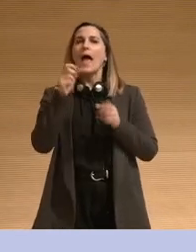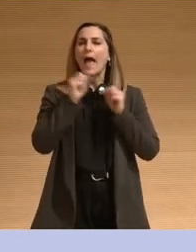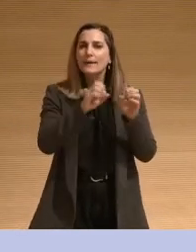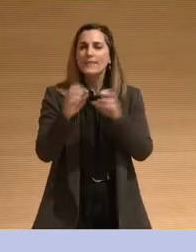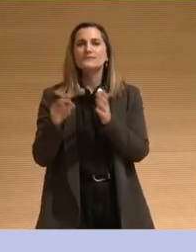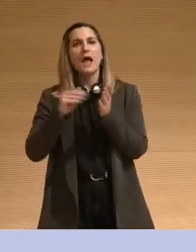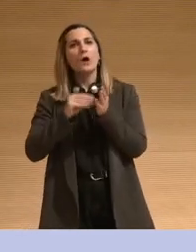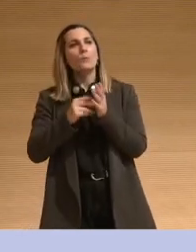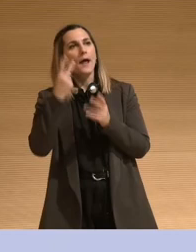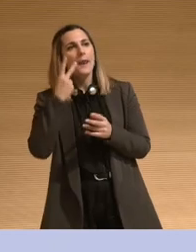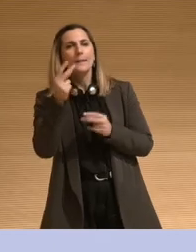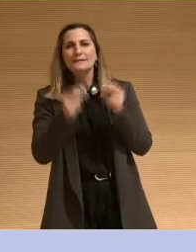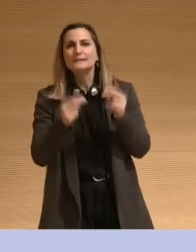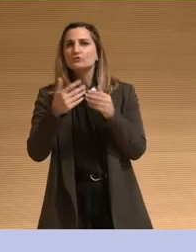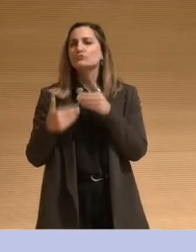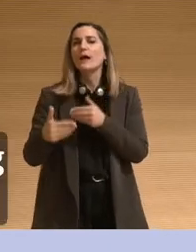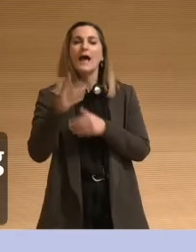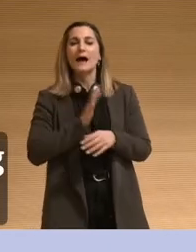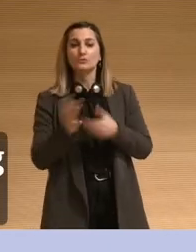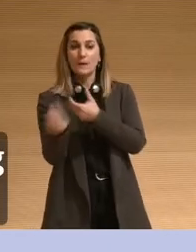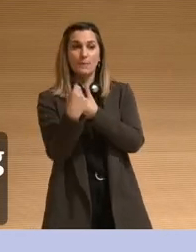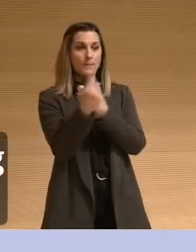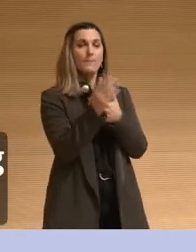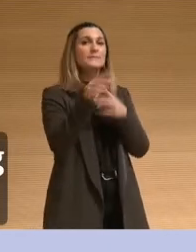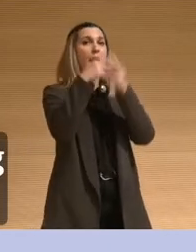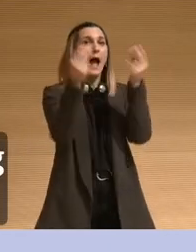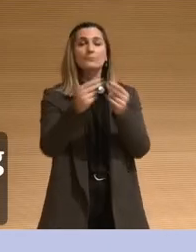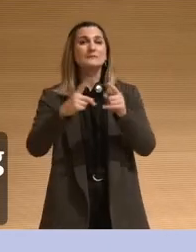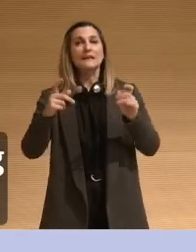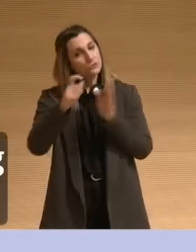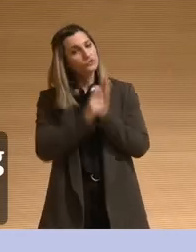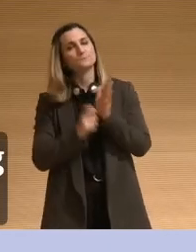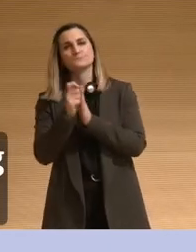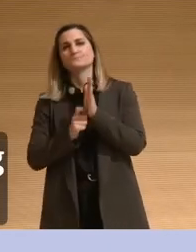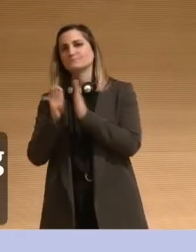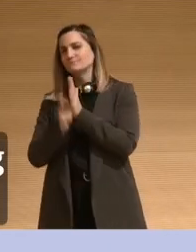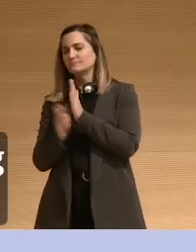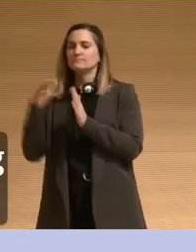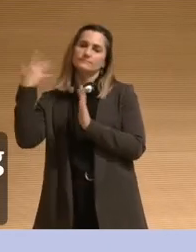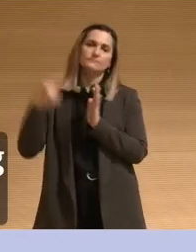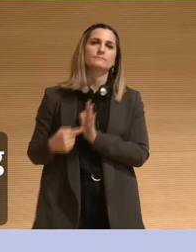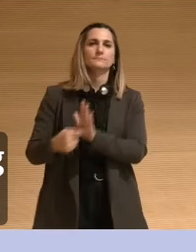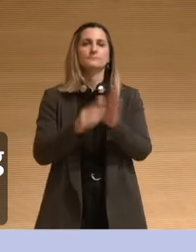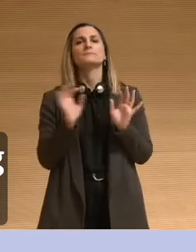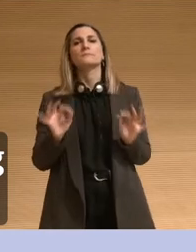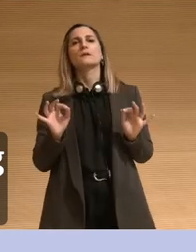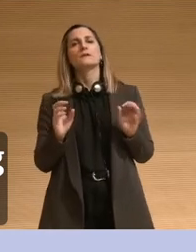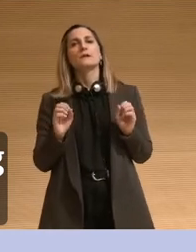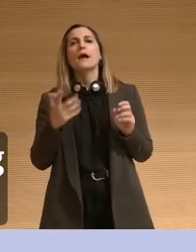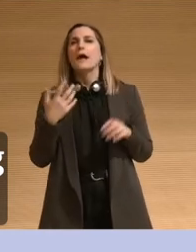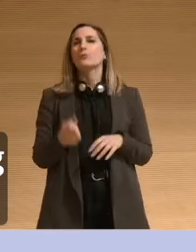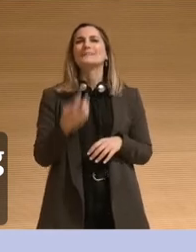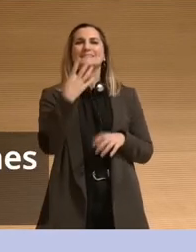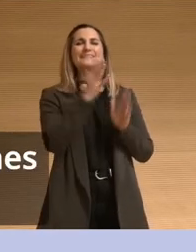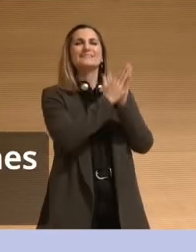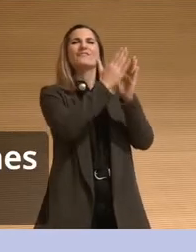του προγράμματος στους συμμετέχοντες. Στη συνέχεια θα υποστηρίξουμε και θα εκπαιδεύσουμε τις 4 βιβλιοθήκες